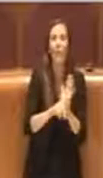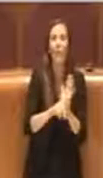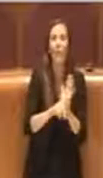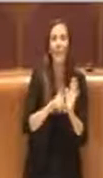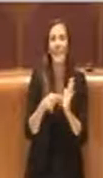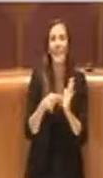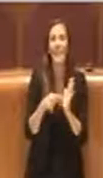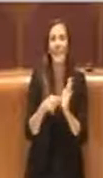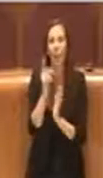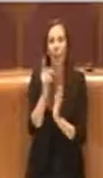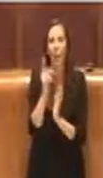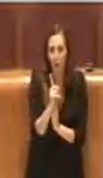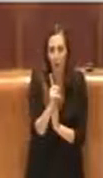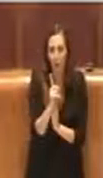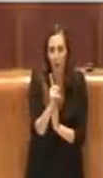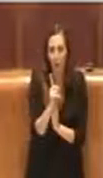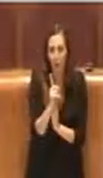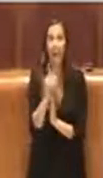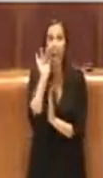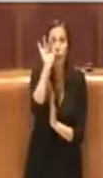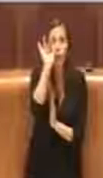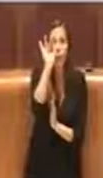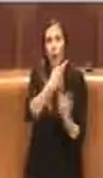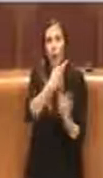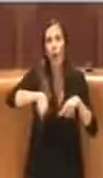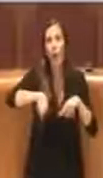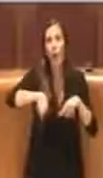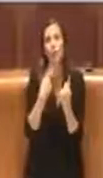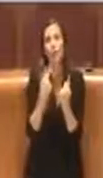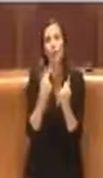delineando ancora meglio appunto i requisiti, soprattutto futuri che ci si aspetta, ma